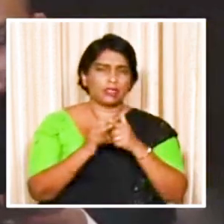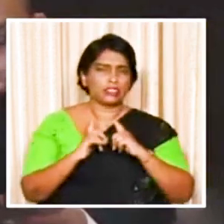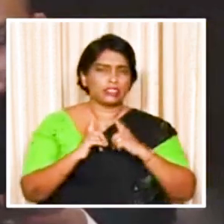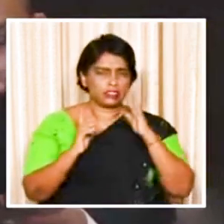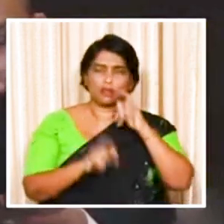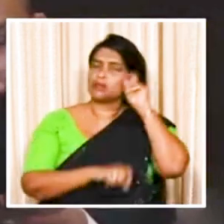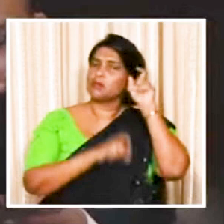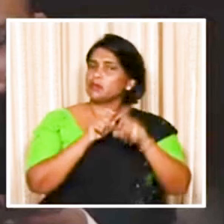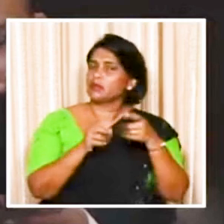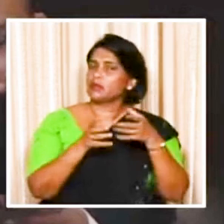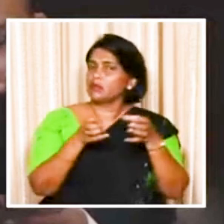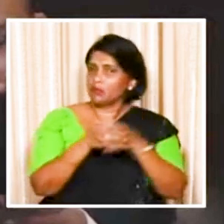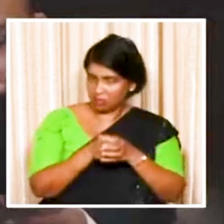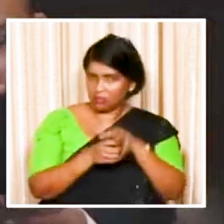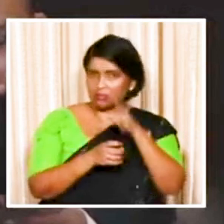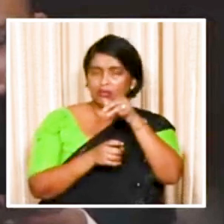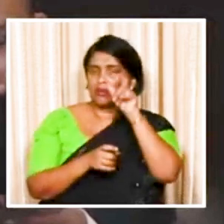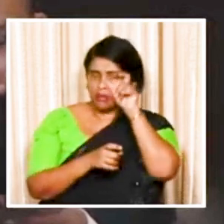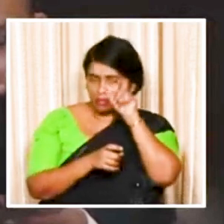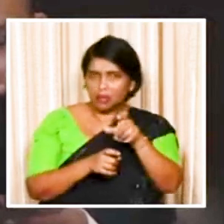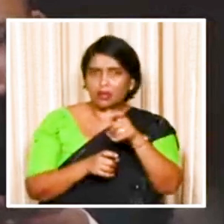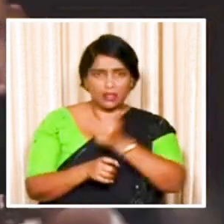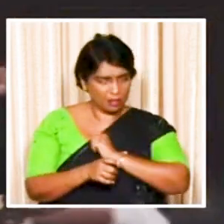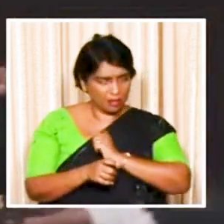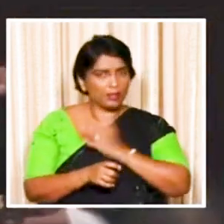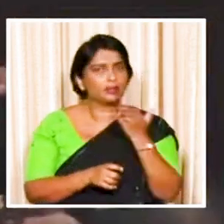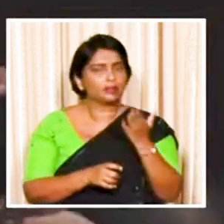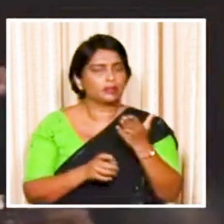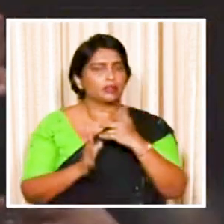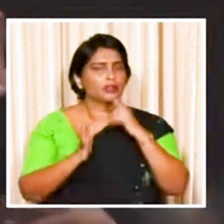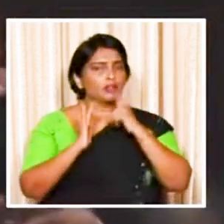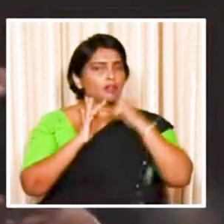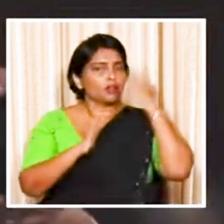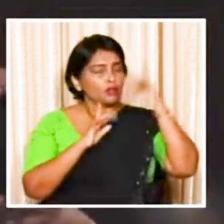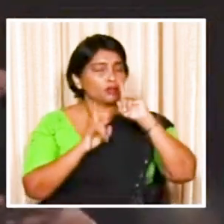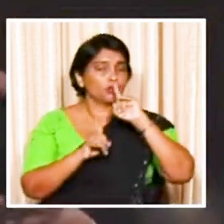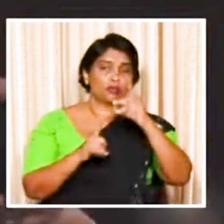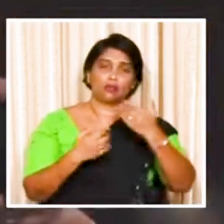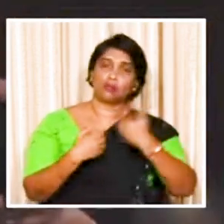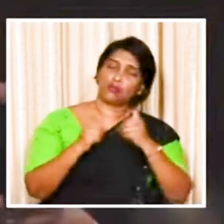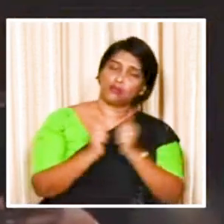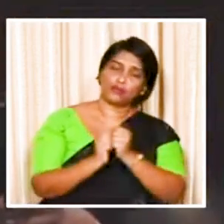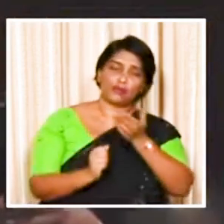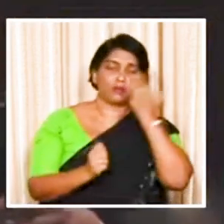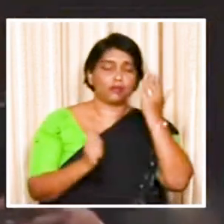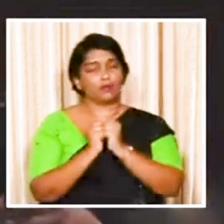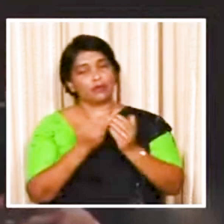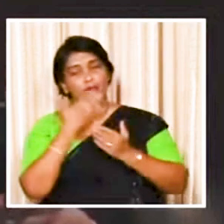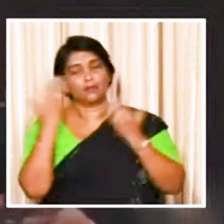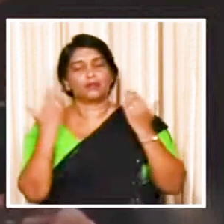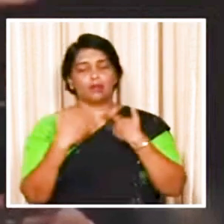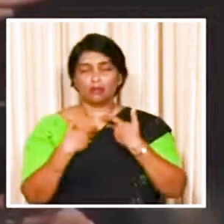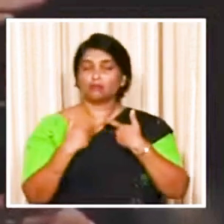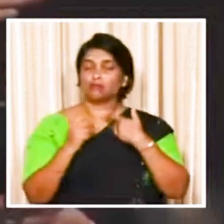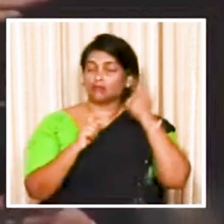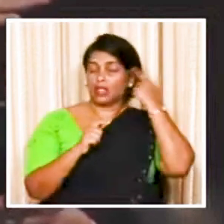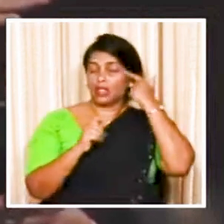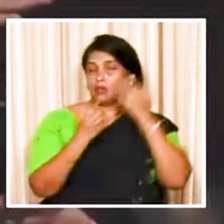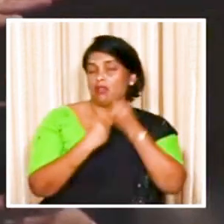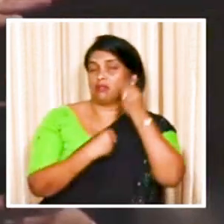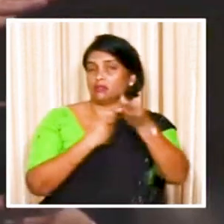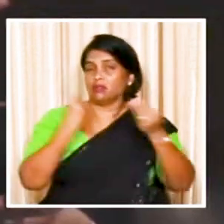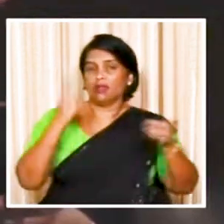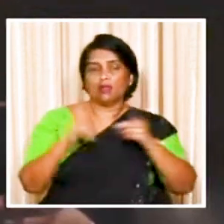செய்தி என்ன? நாங்கள் அவர்களோடு பேசுகிறோம், வணக்கம் செலுத்துகிறோம், எங்களை எல்லாரும் சந்திக்கிறார்கள் என்று சொல்கிறீர்கள். ஆனால் இங்கே கொடிகளை அறுத்து